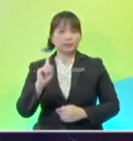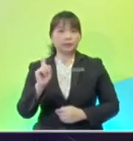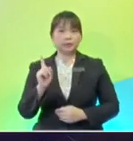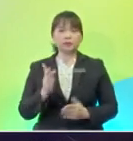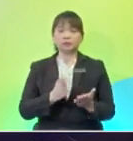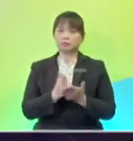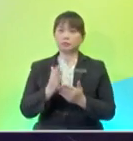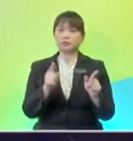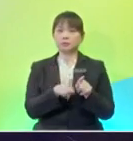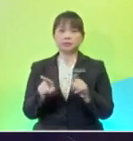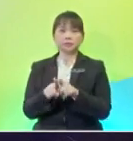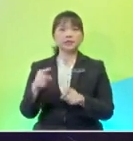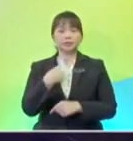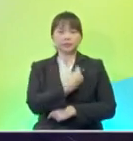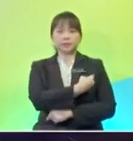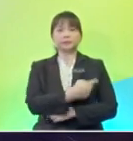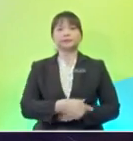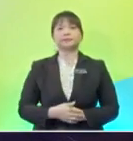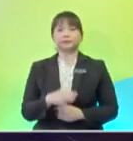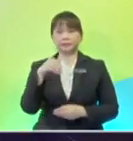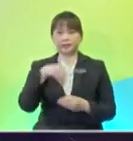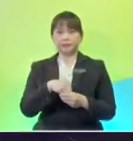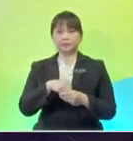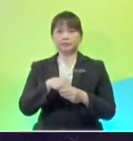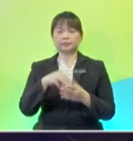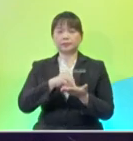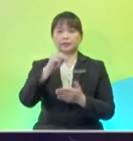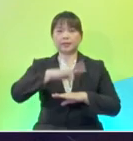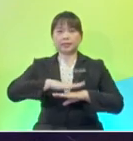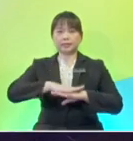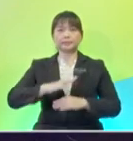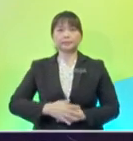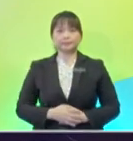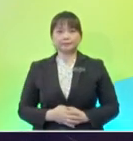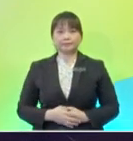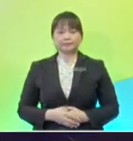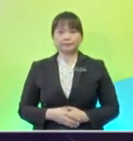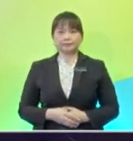teruskan bersama dengan kami dalam Menengah Atas